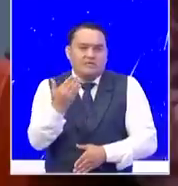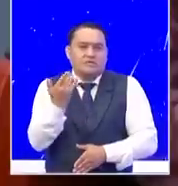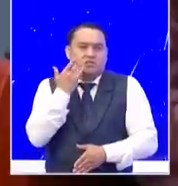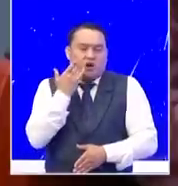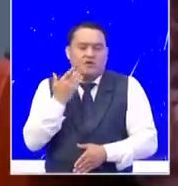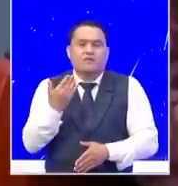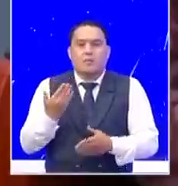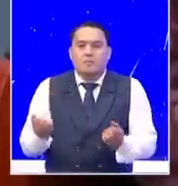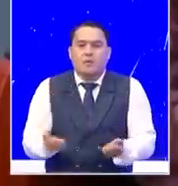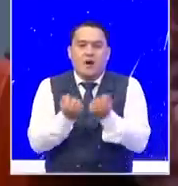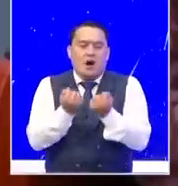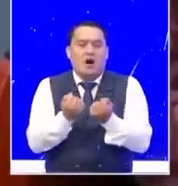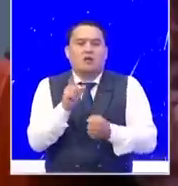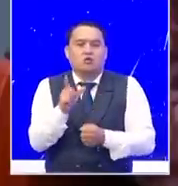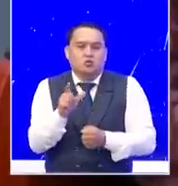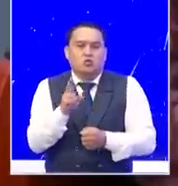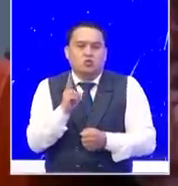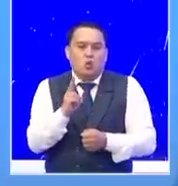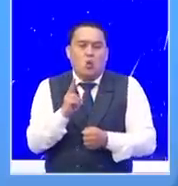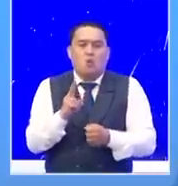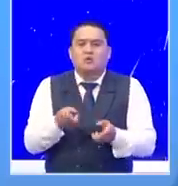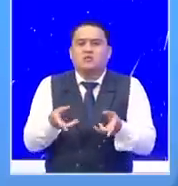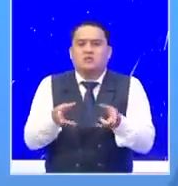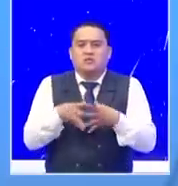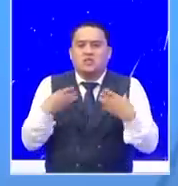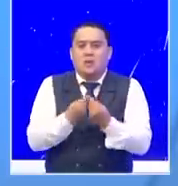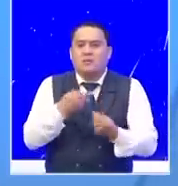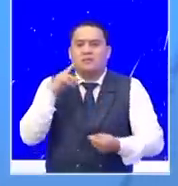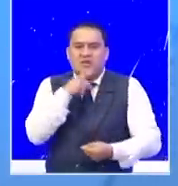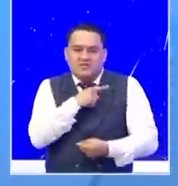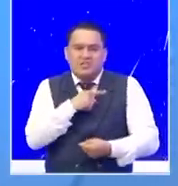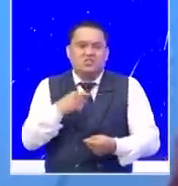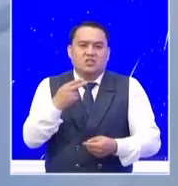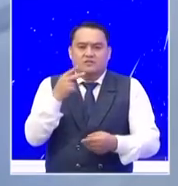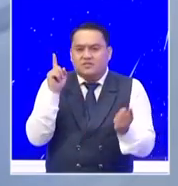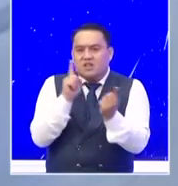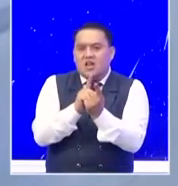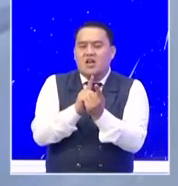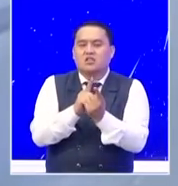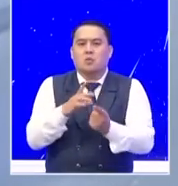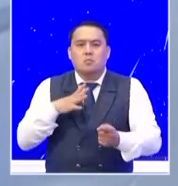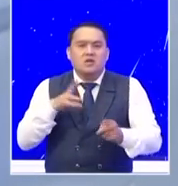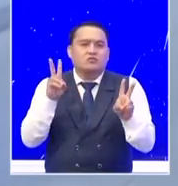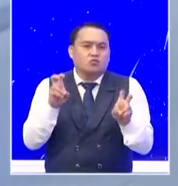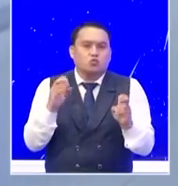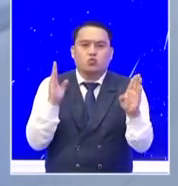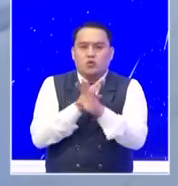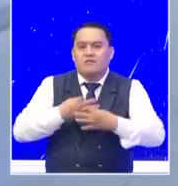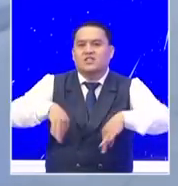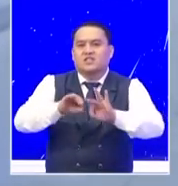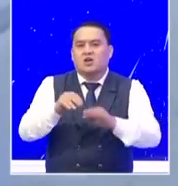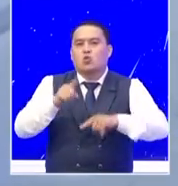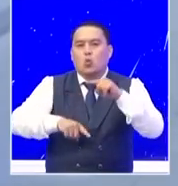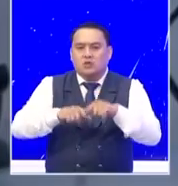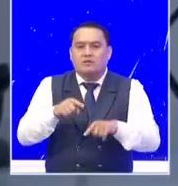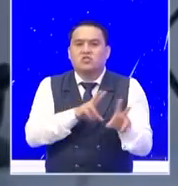чью-то трагедию. В череде тем одиночество и брошенные семьи, вредные привычки, долгожданные встречи, поломанные судьбы и воссоединение близких.